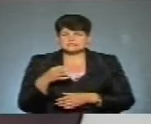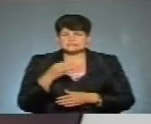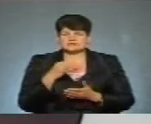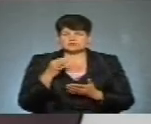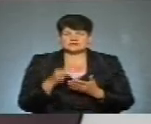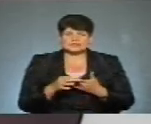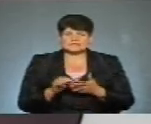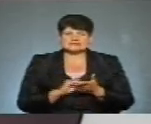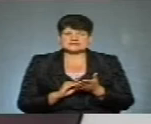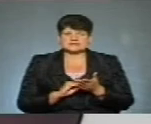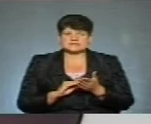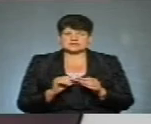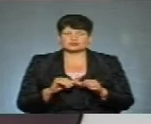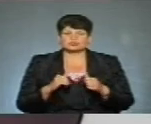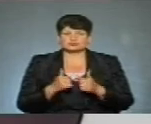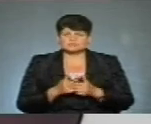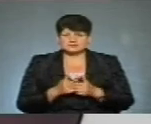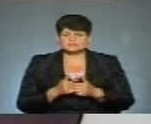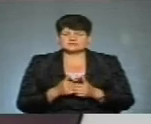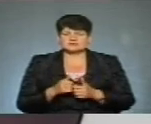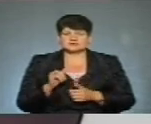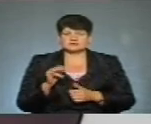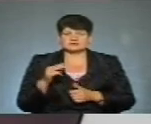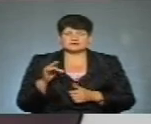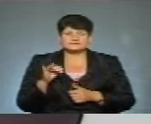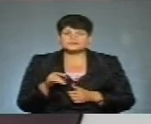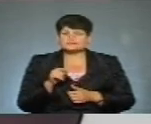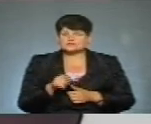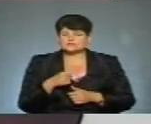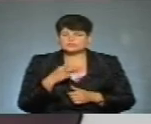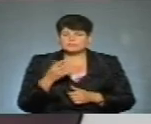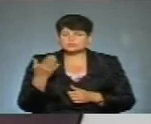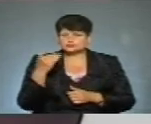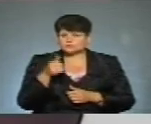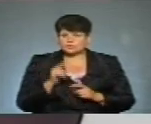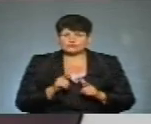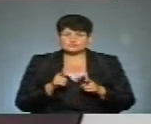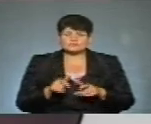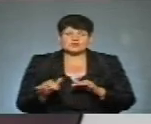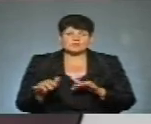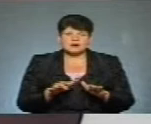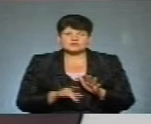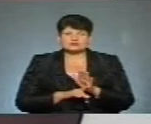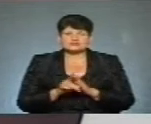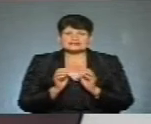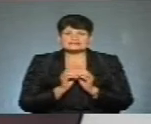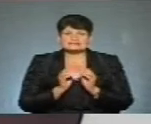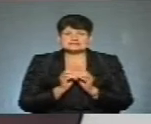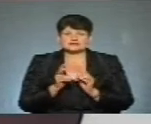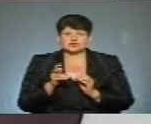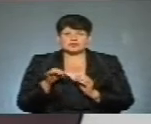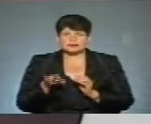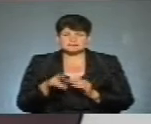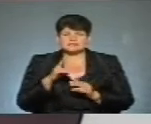відповідальний секретар приймальної комісії медуніверситету Ігор Драч. За його словами, минулоріч вступна кампанія розпочалася 10 липня,